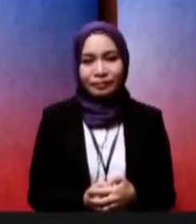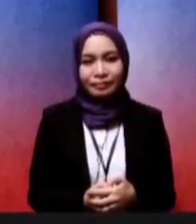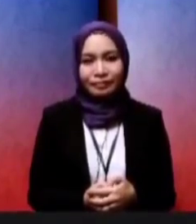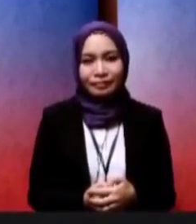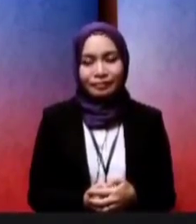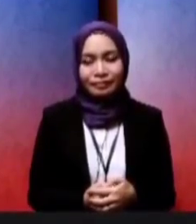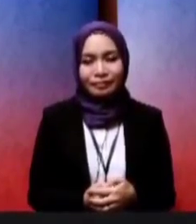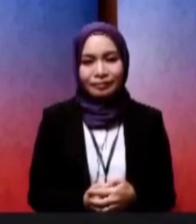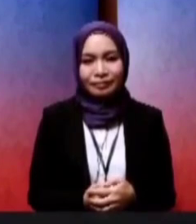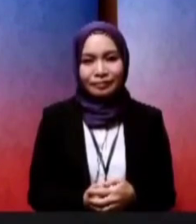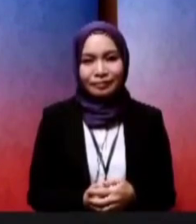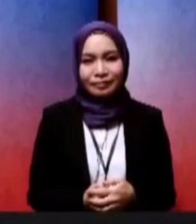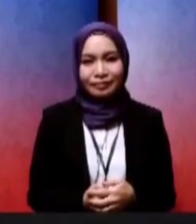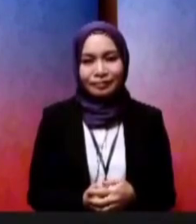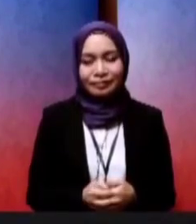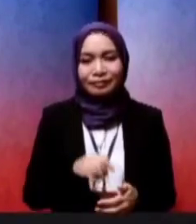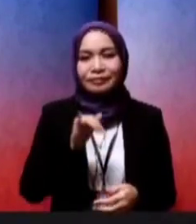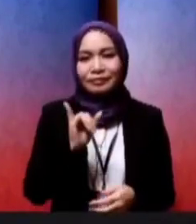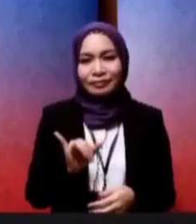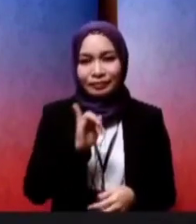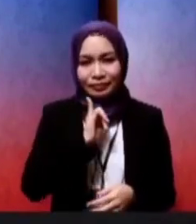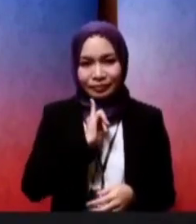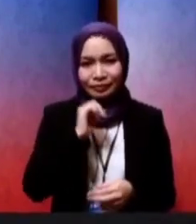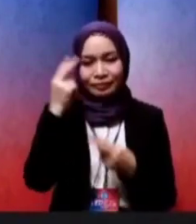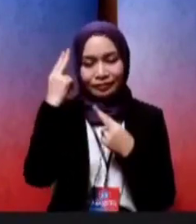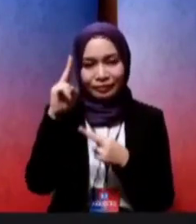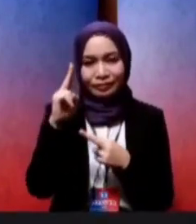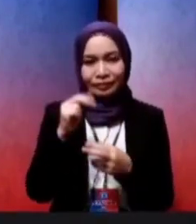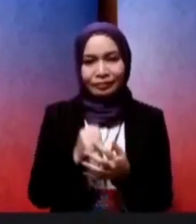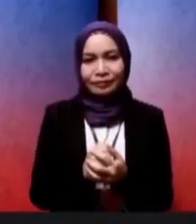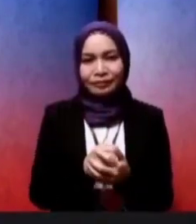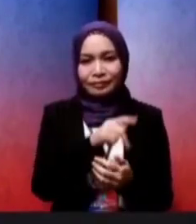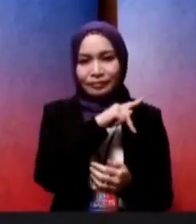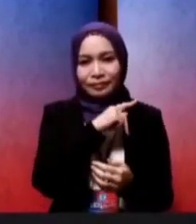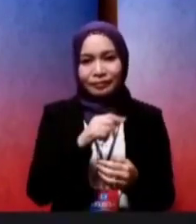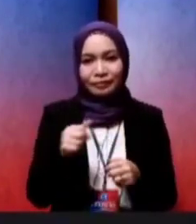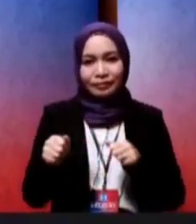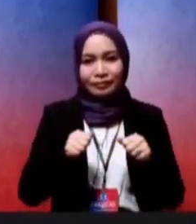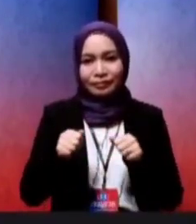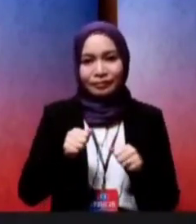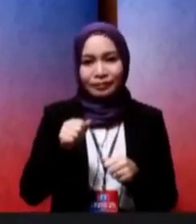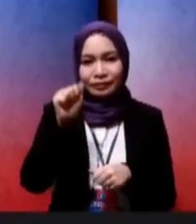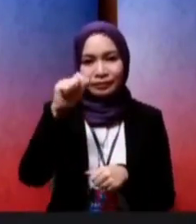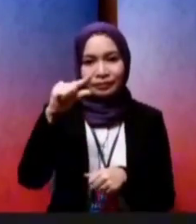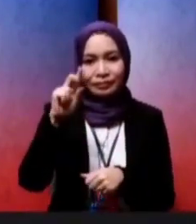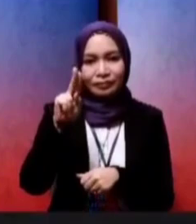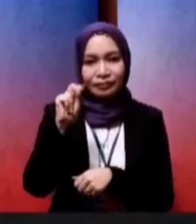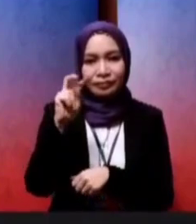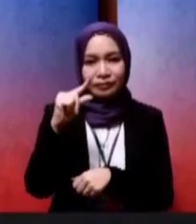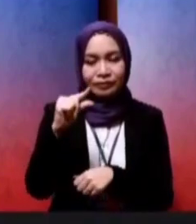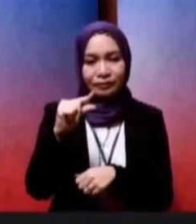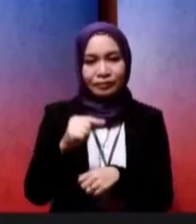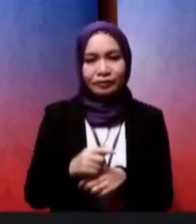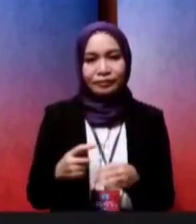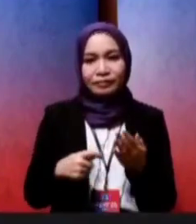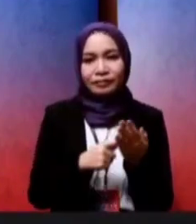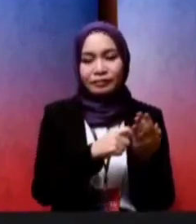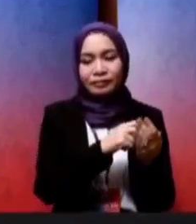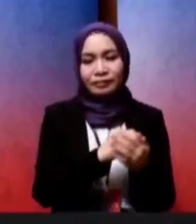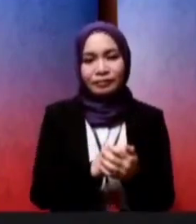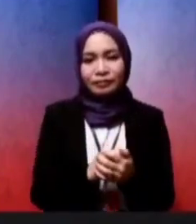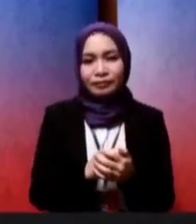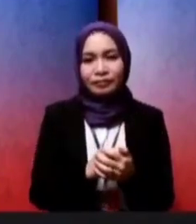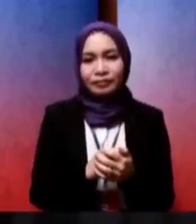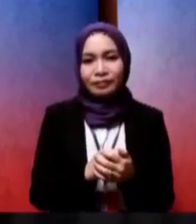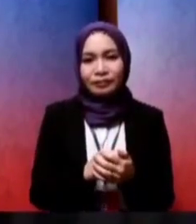was yang saya hormati presiden AG timbalan presidenik presiden semua pimpinan